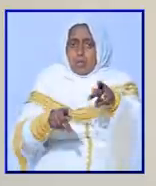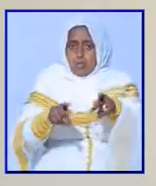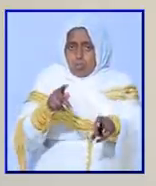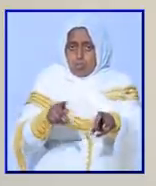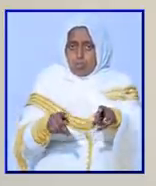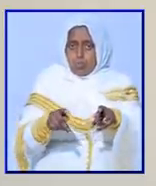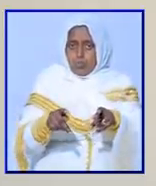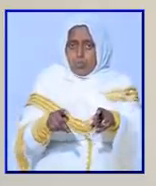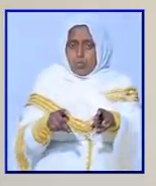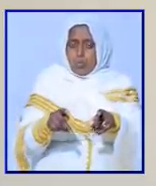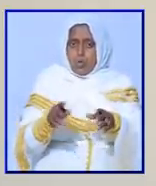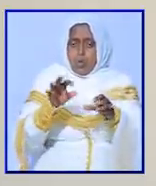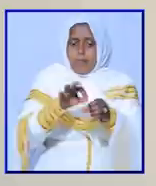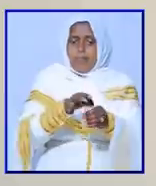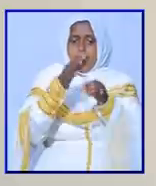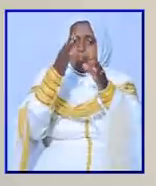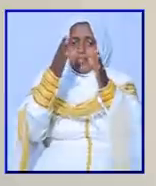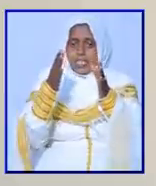ከህብረተሰቡ